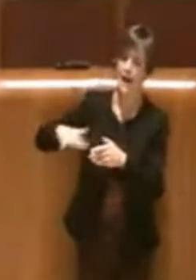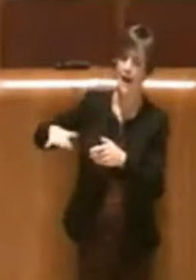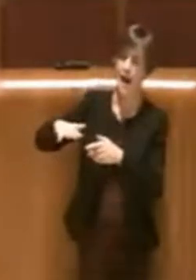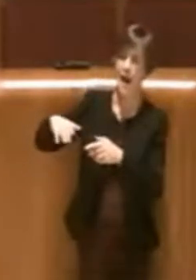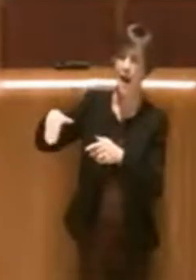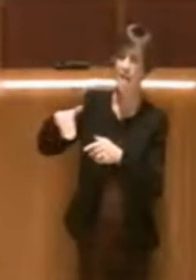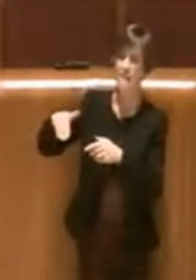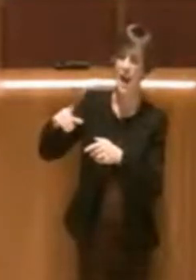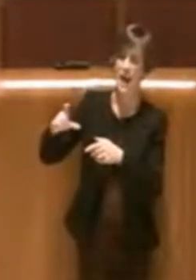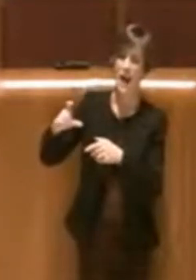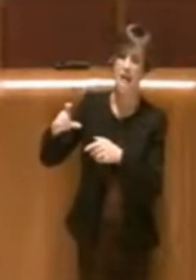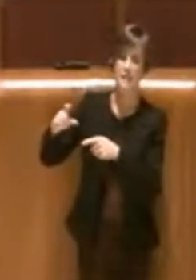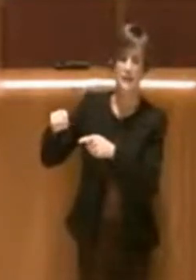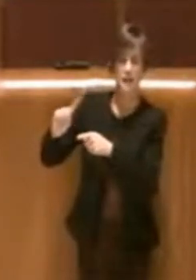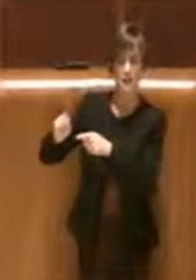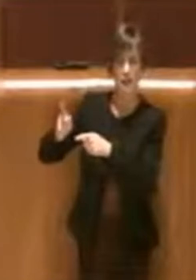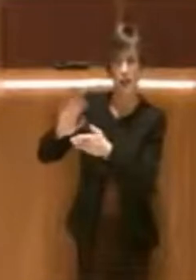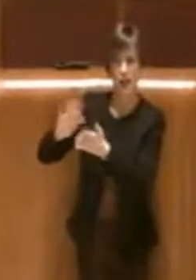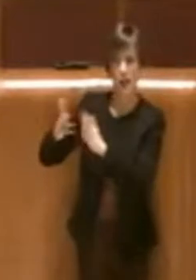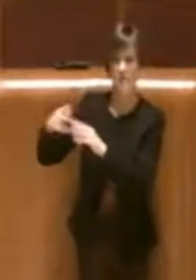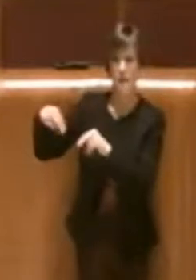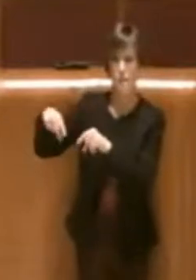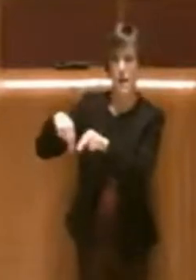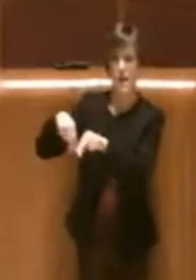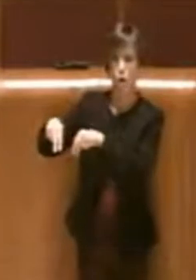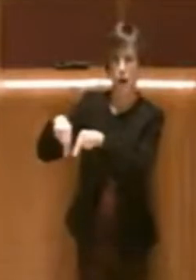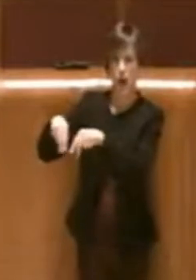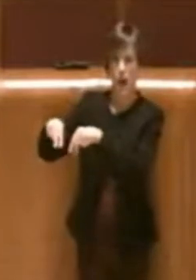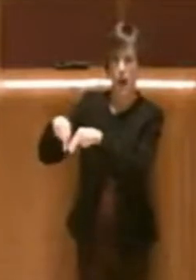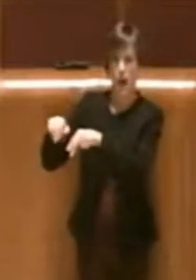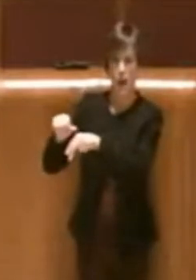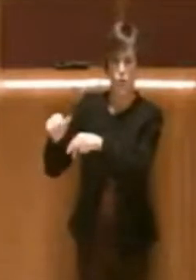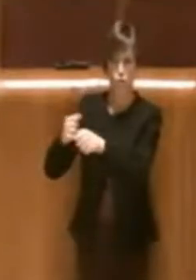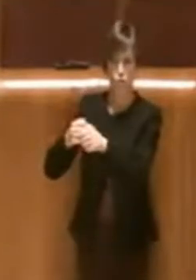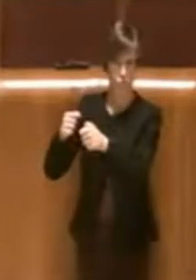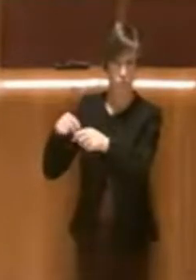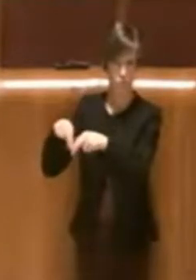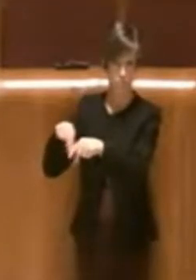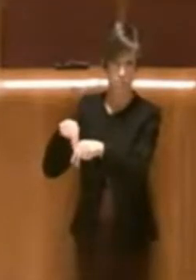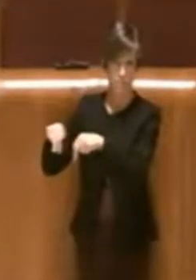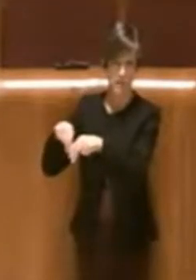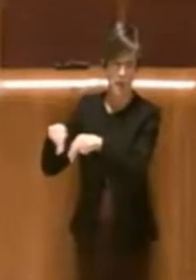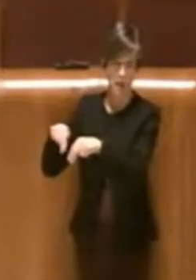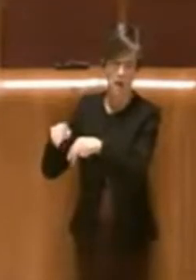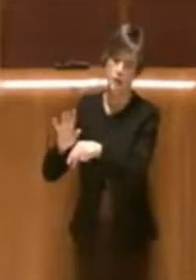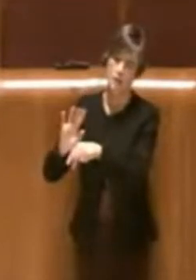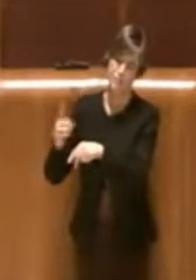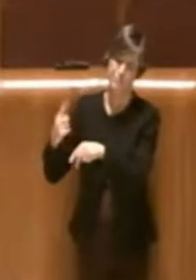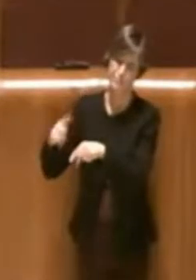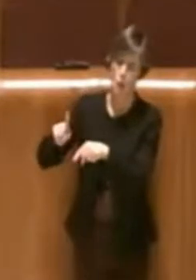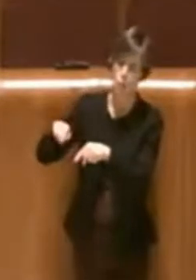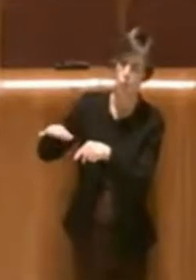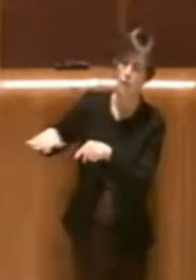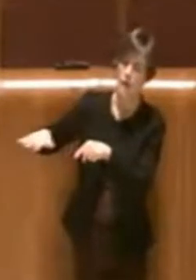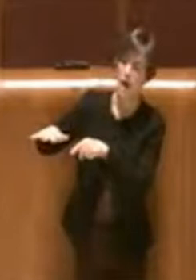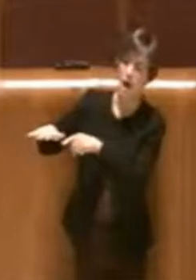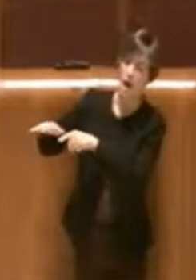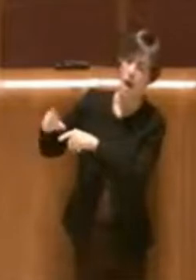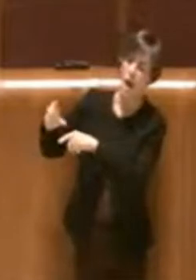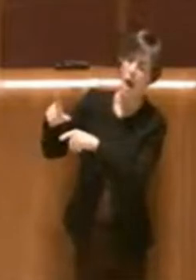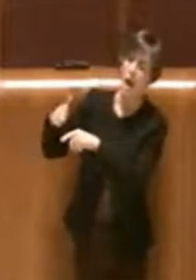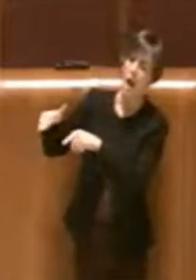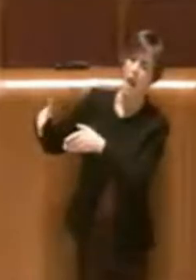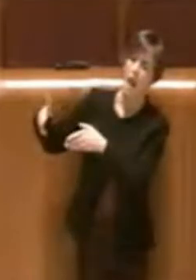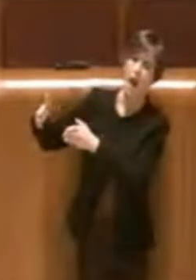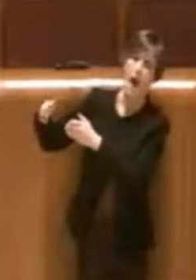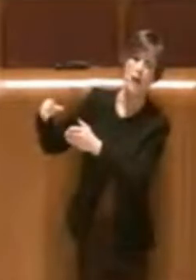pedonalizzazione importante che consentirà anche di allargare quello che è attualmente il parco di Carlo Felice, che è dall'altro lato delle mura. Su